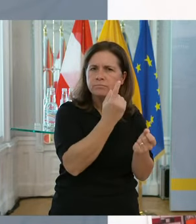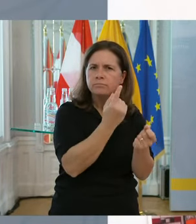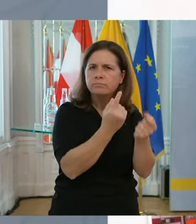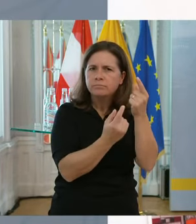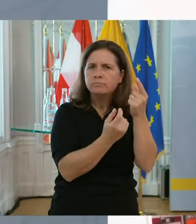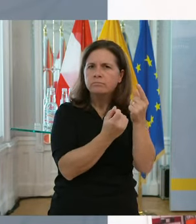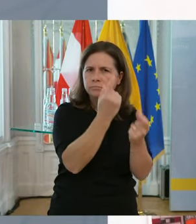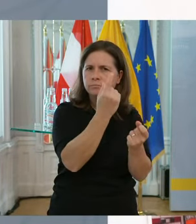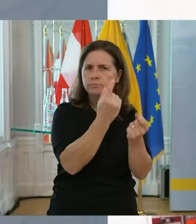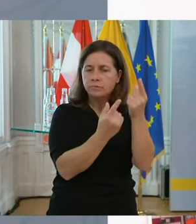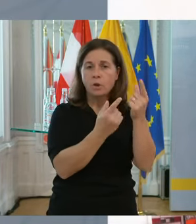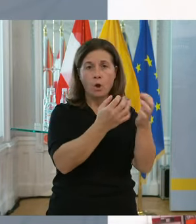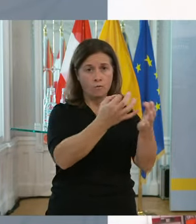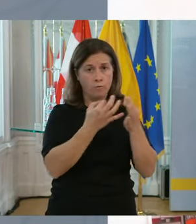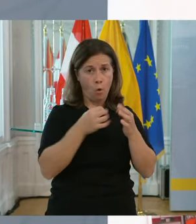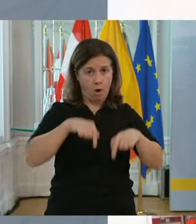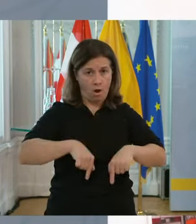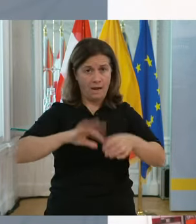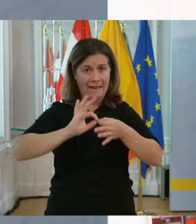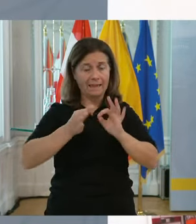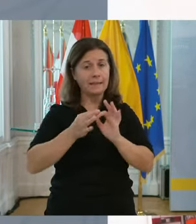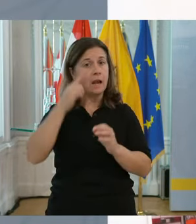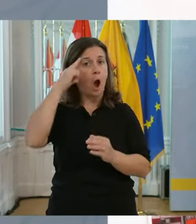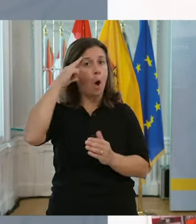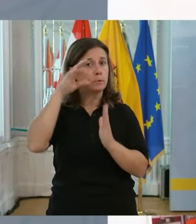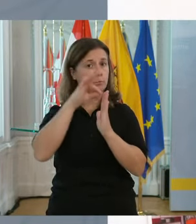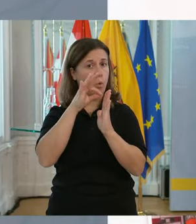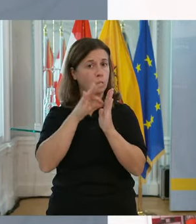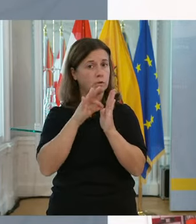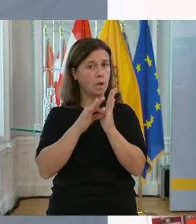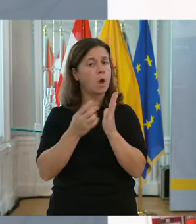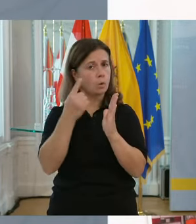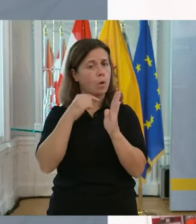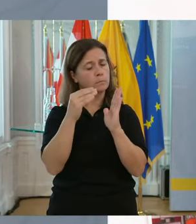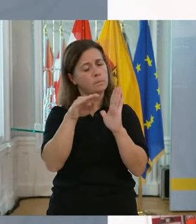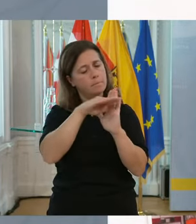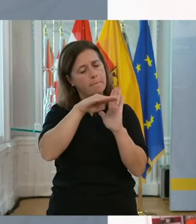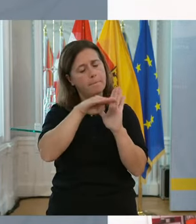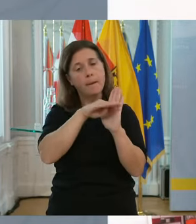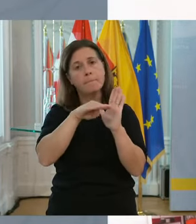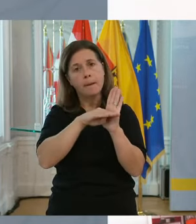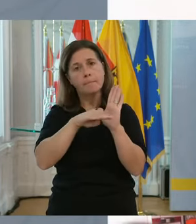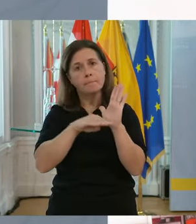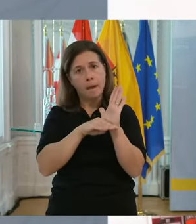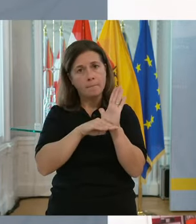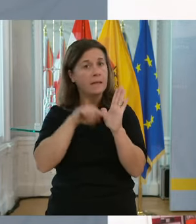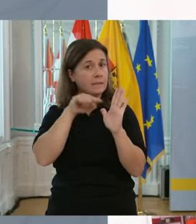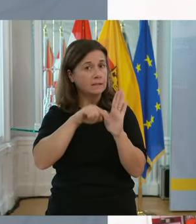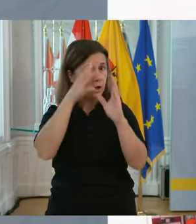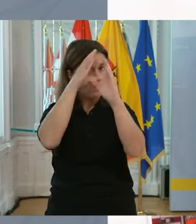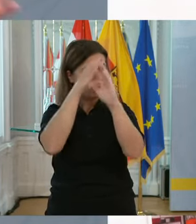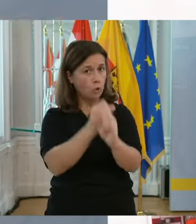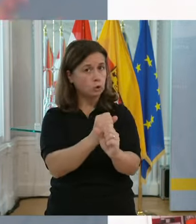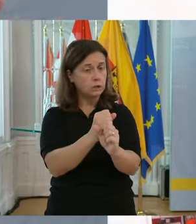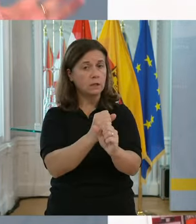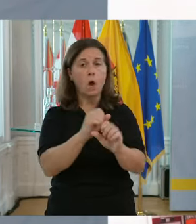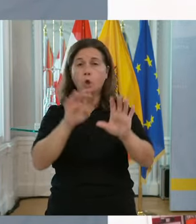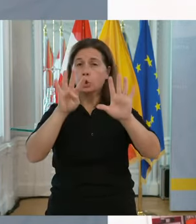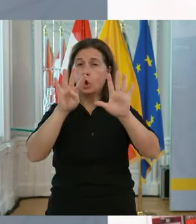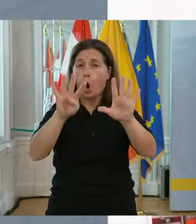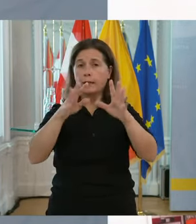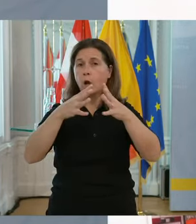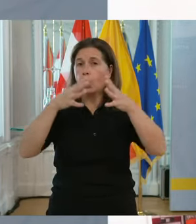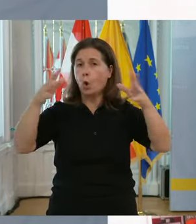was für uns in Kärnten die Hauptpunkte sein werden. Und das waren fokussiert jetzt, es waren 9